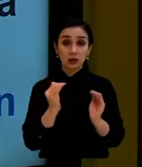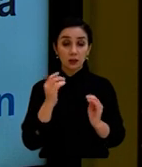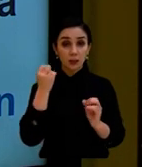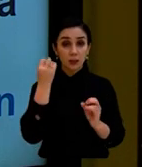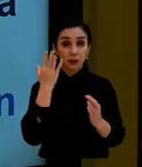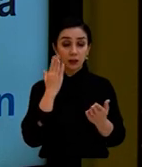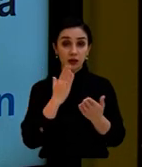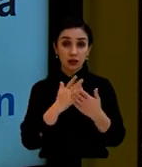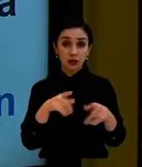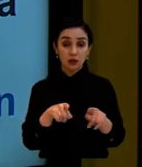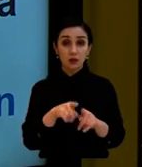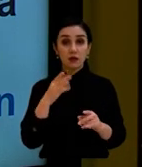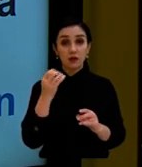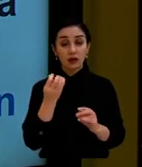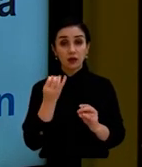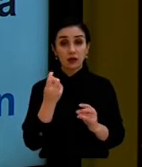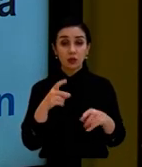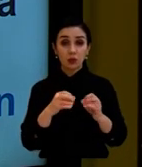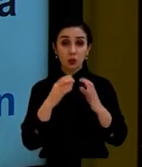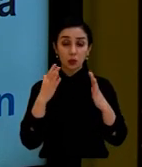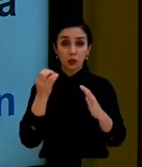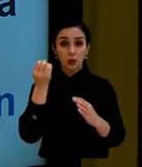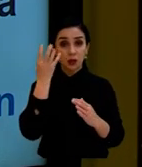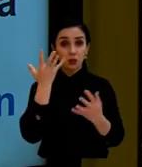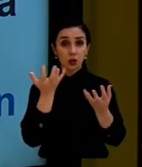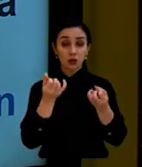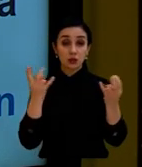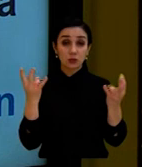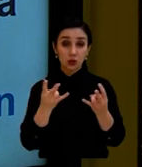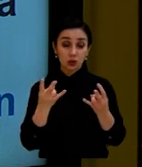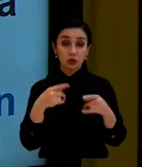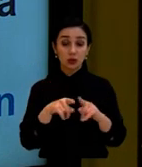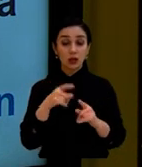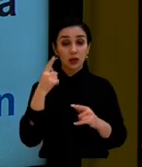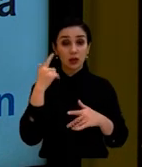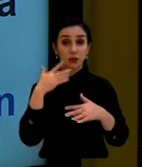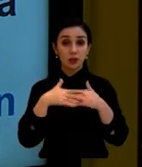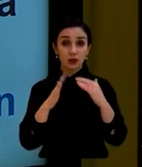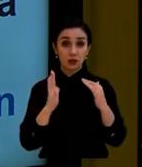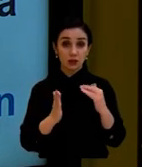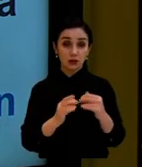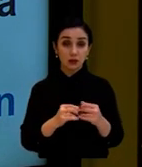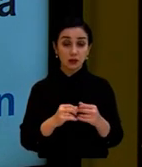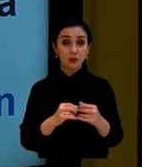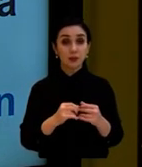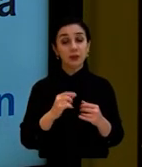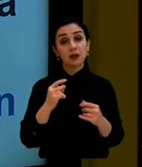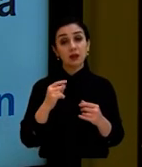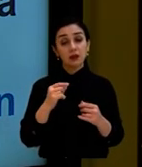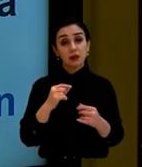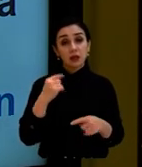ega ekanligimizni va yana ham ko'proq bilim olishimiz lozimligini anglab yetamiz. Keyingi